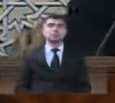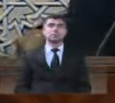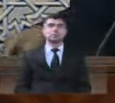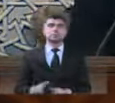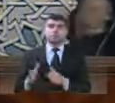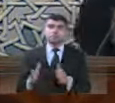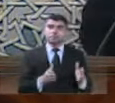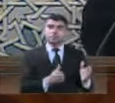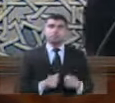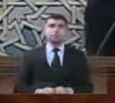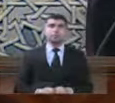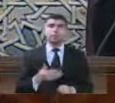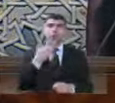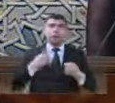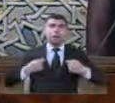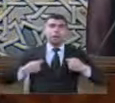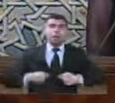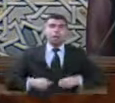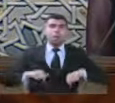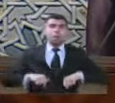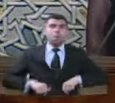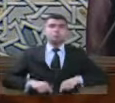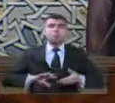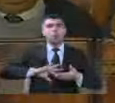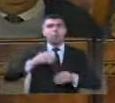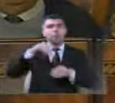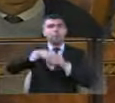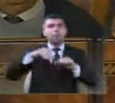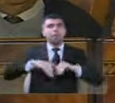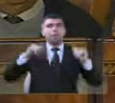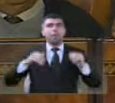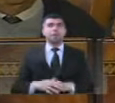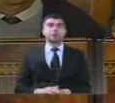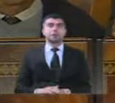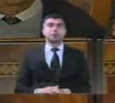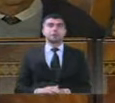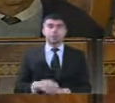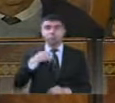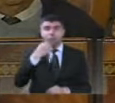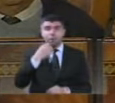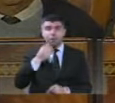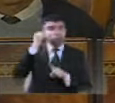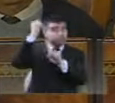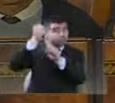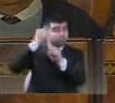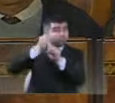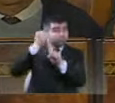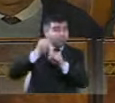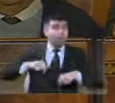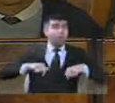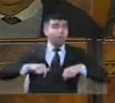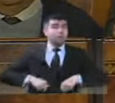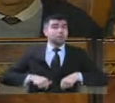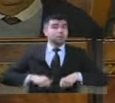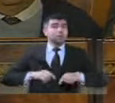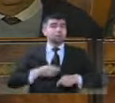شكرا سيد الرئيس، سيد وزير، سيدات الساده الحضور الكريم. مجهودات كبيره كتقوم بها وزاره الصحه